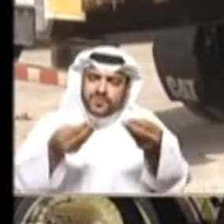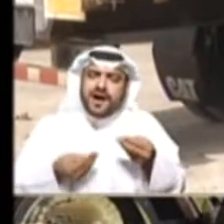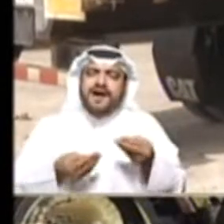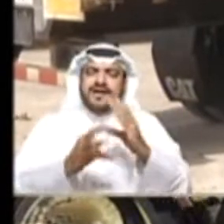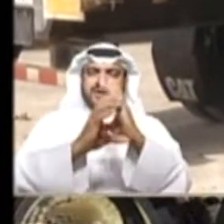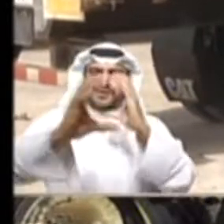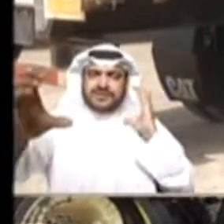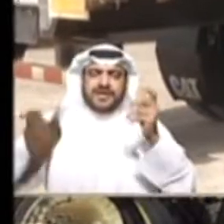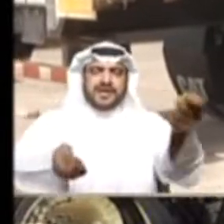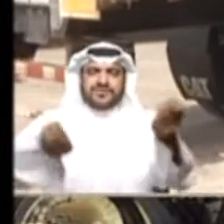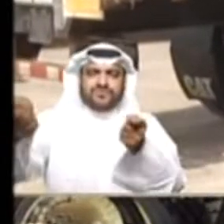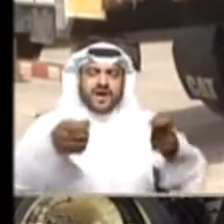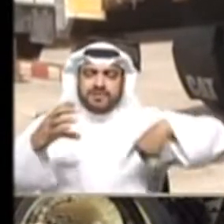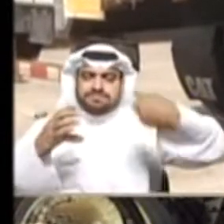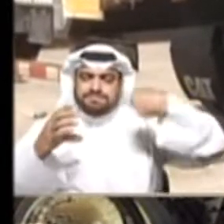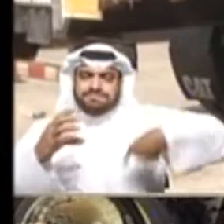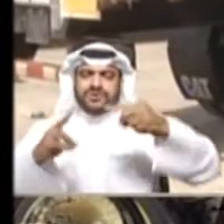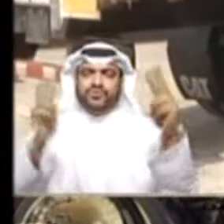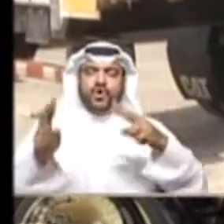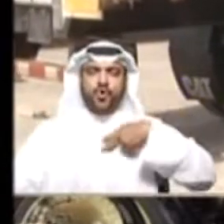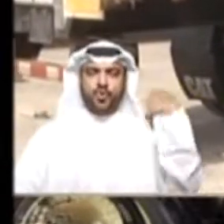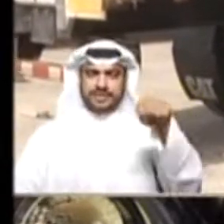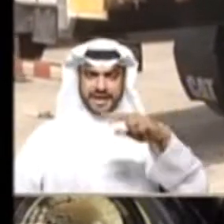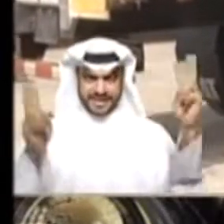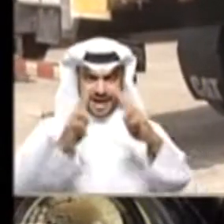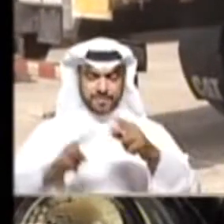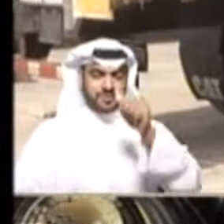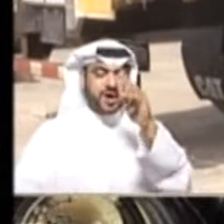بتجهيز وزارة الكهرباء مولدات سعة